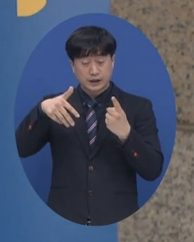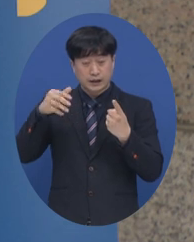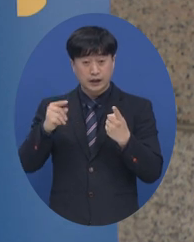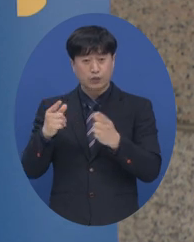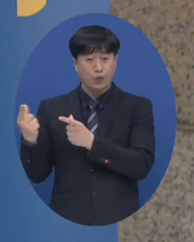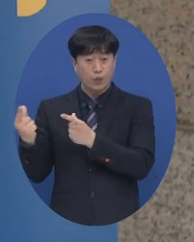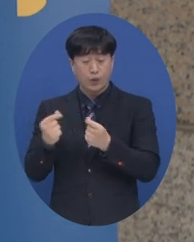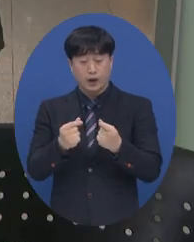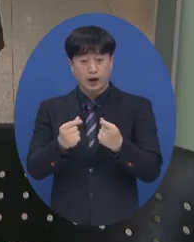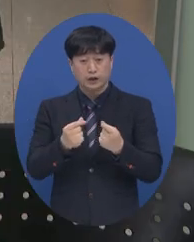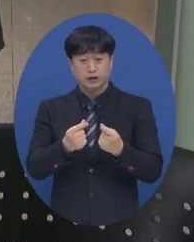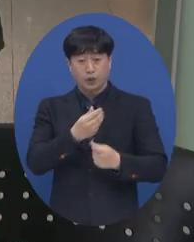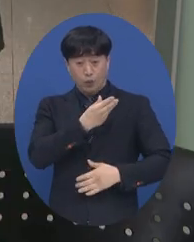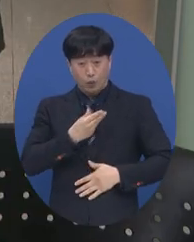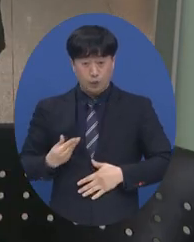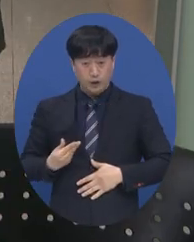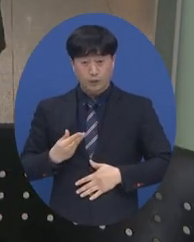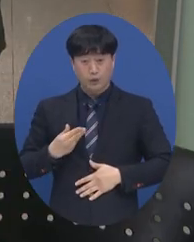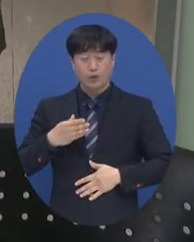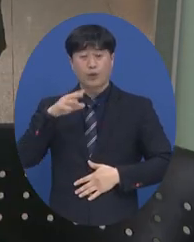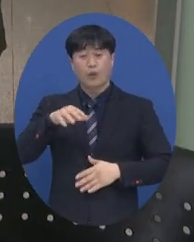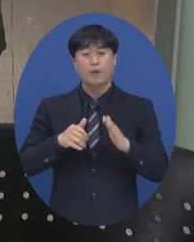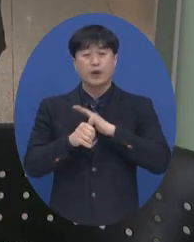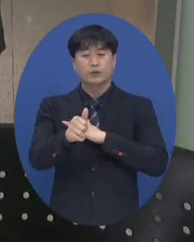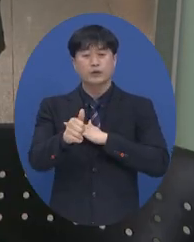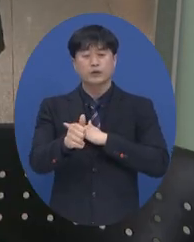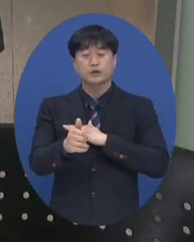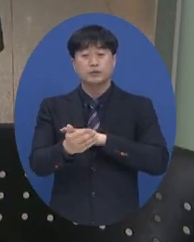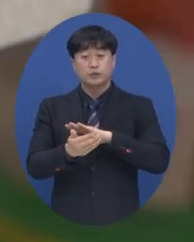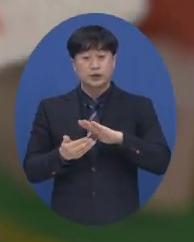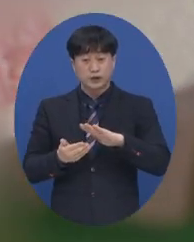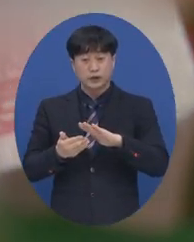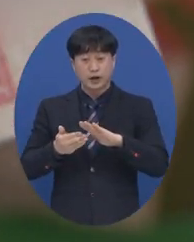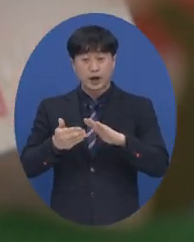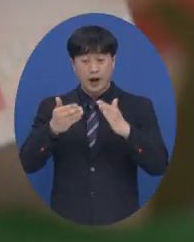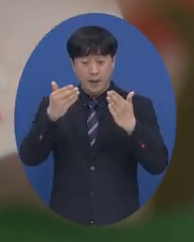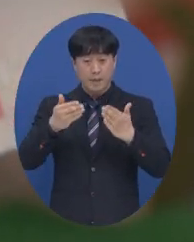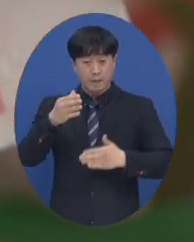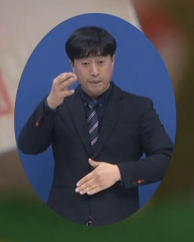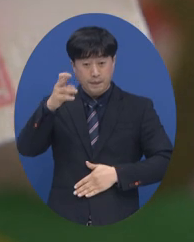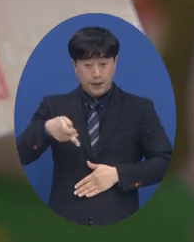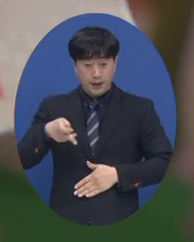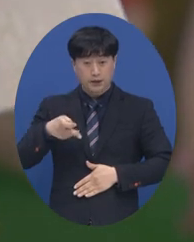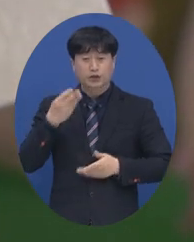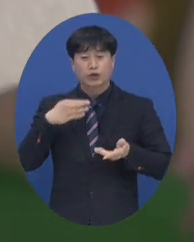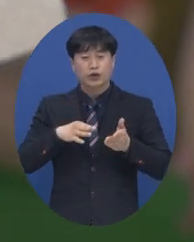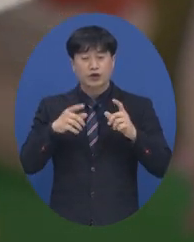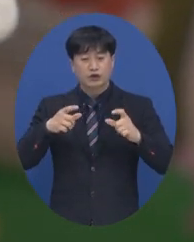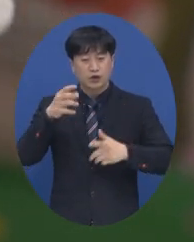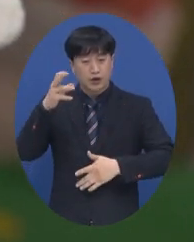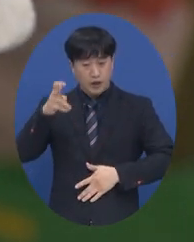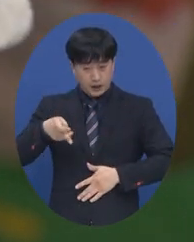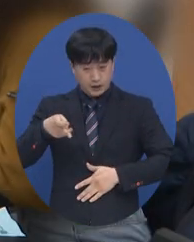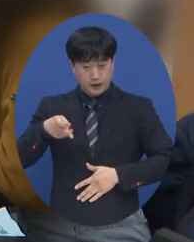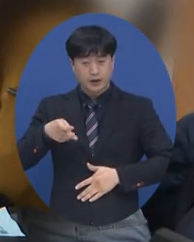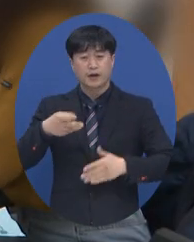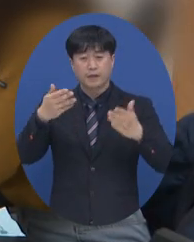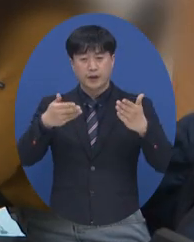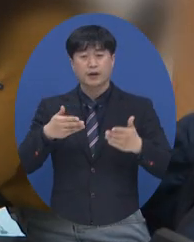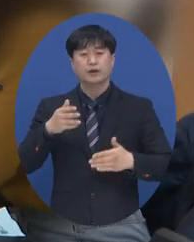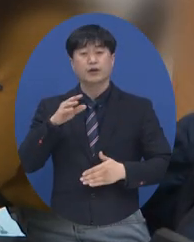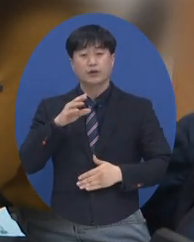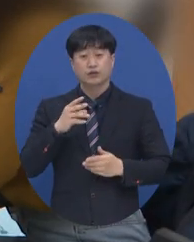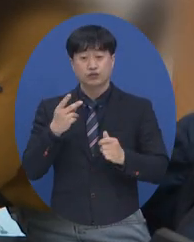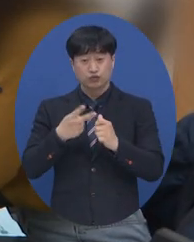가지고 주소지 행정 복지 센터 를 찾아 선불 카드 형식의 경기지역 화폐를 현장에서 수령하는 방법 이